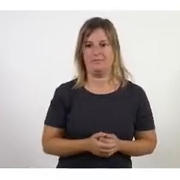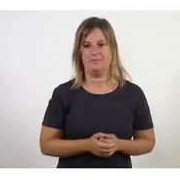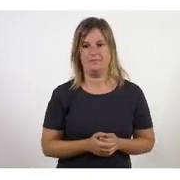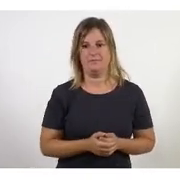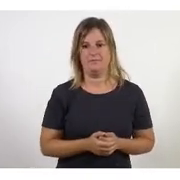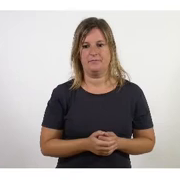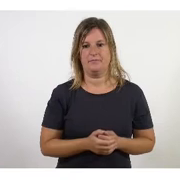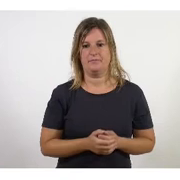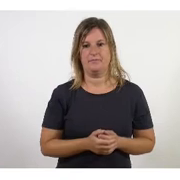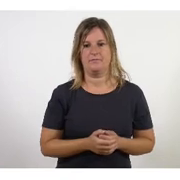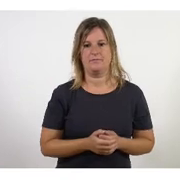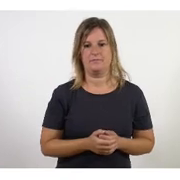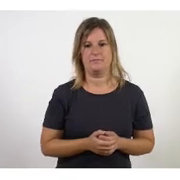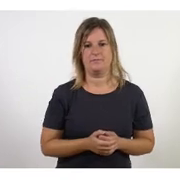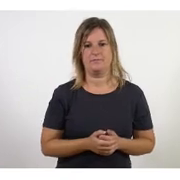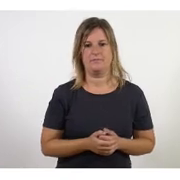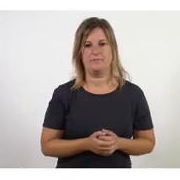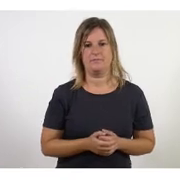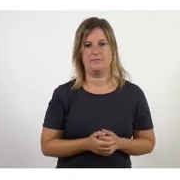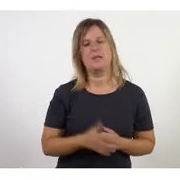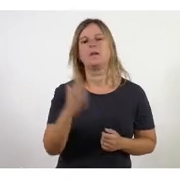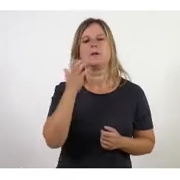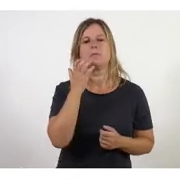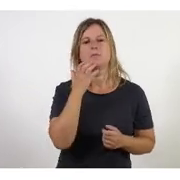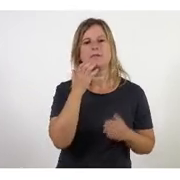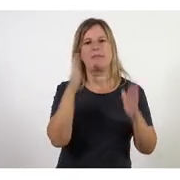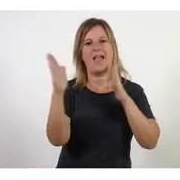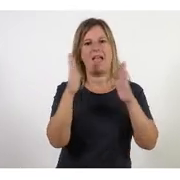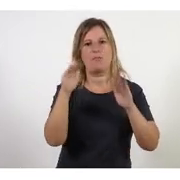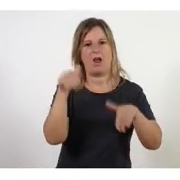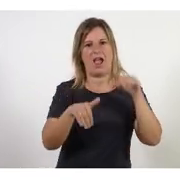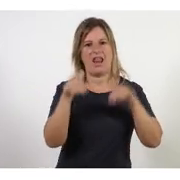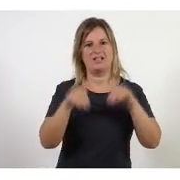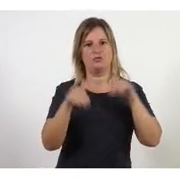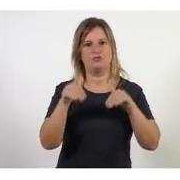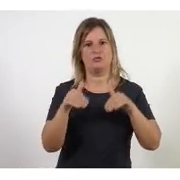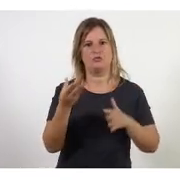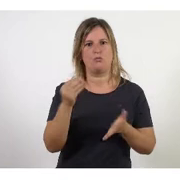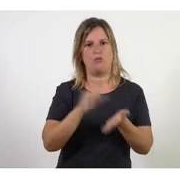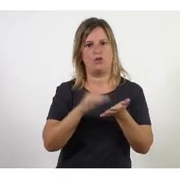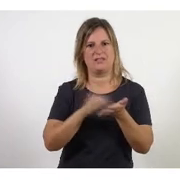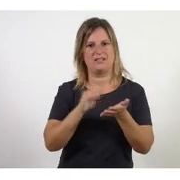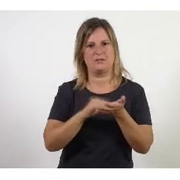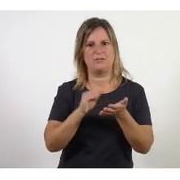Se'n veuen molt, sobretot en època d'eleccions, cada cop més habitual que ho facin